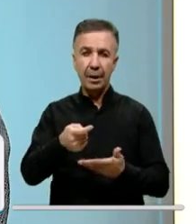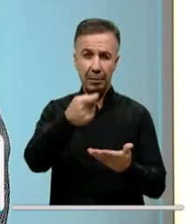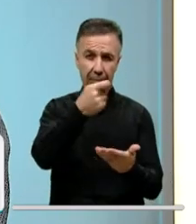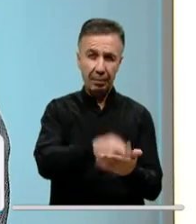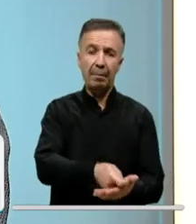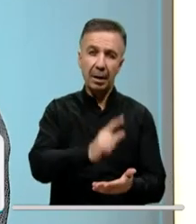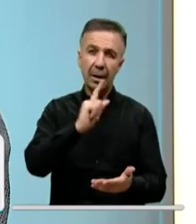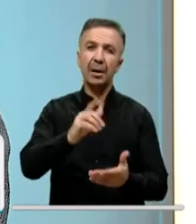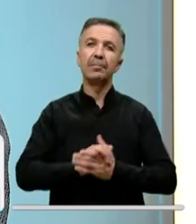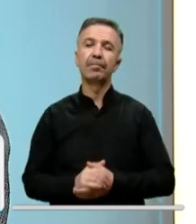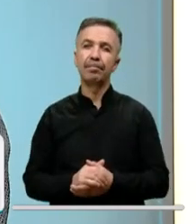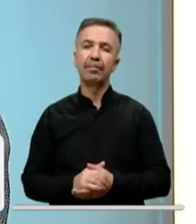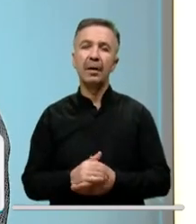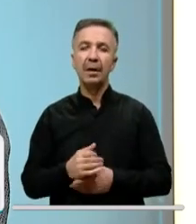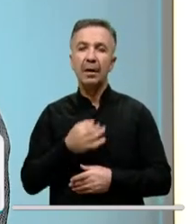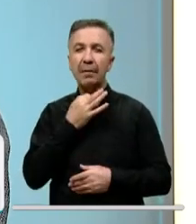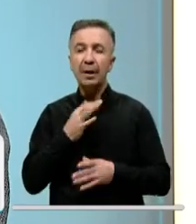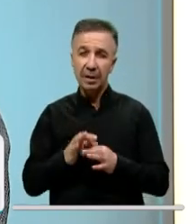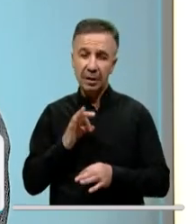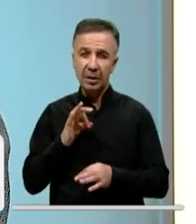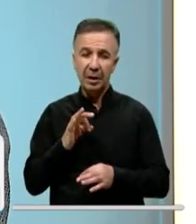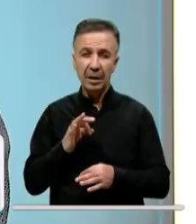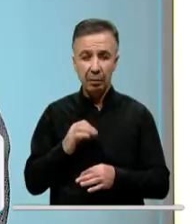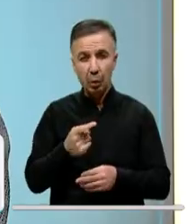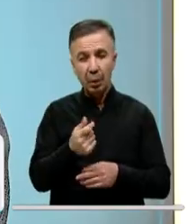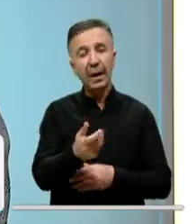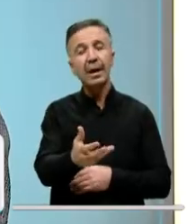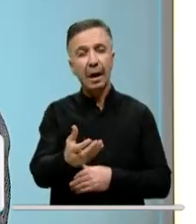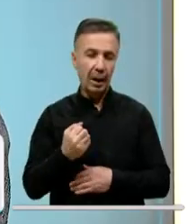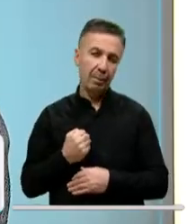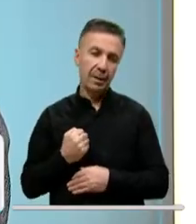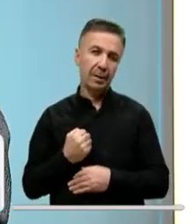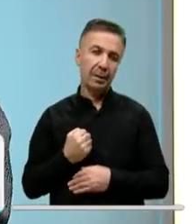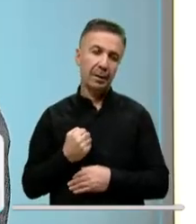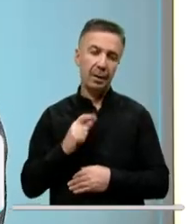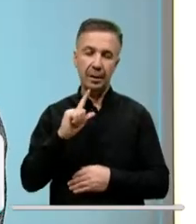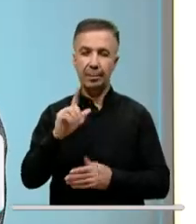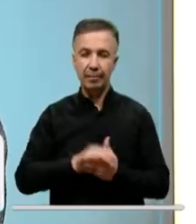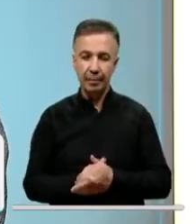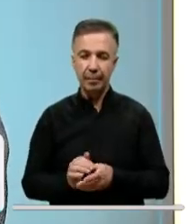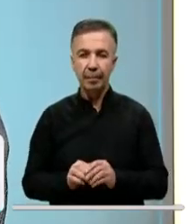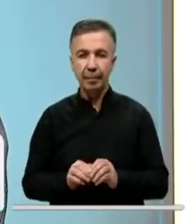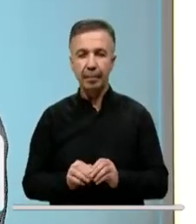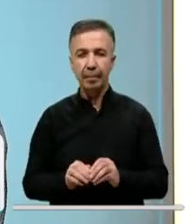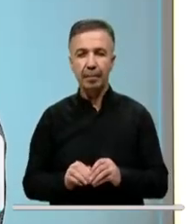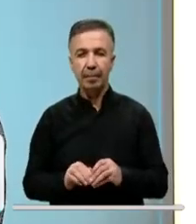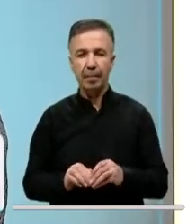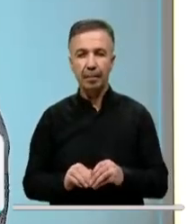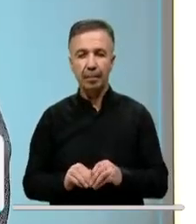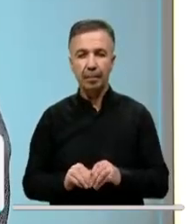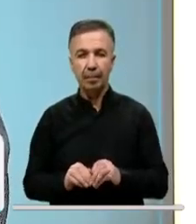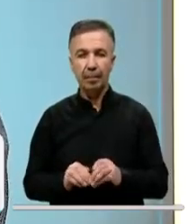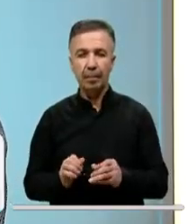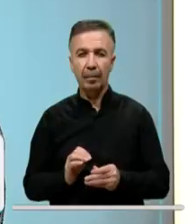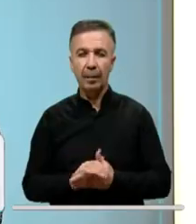edindirilmeli. Onda fakirin de bunu mülk edinmesi, yani temellük etmesi gerekir.